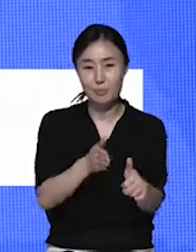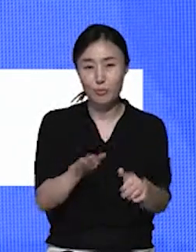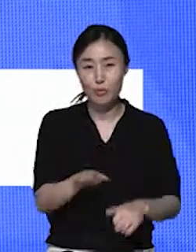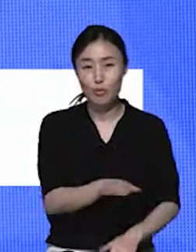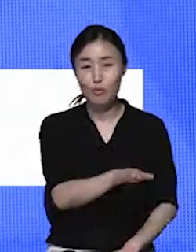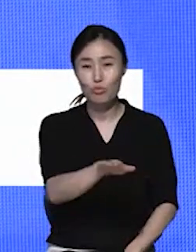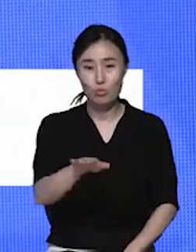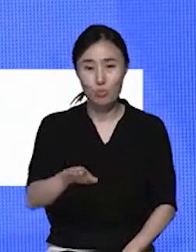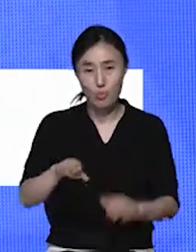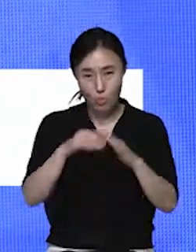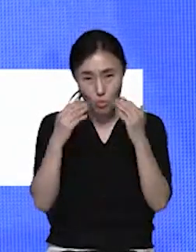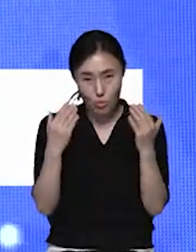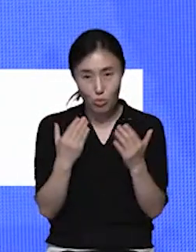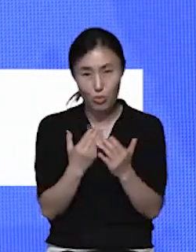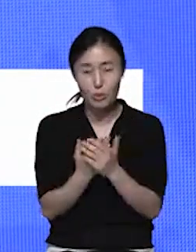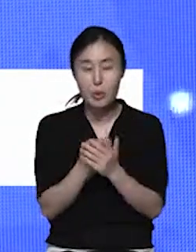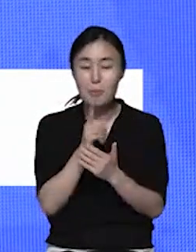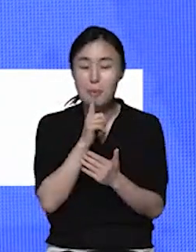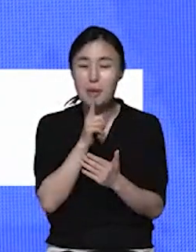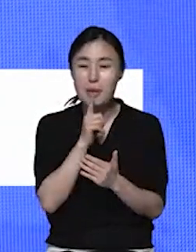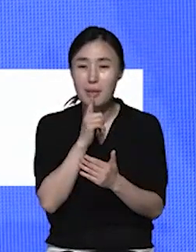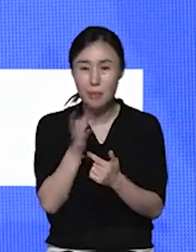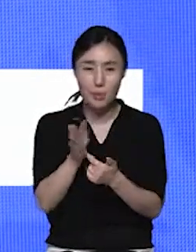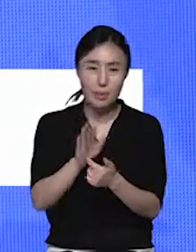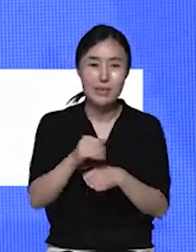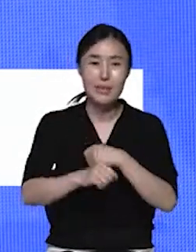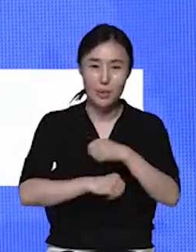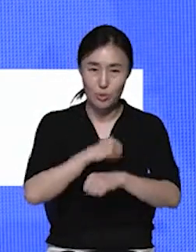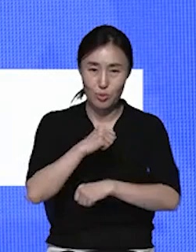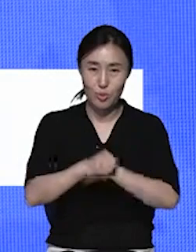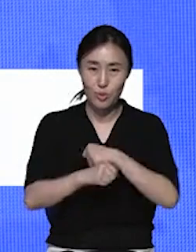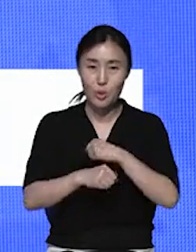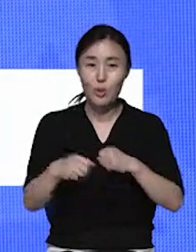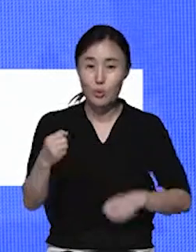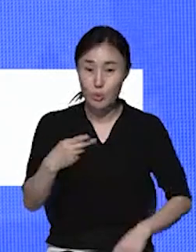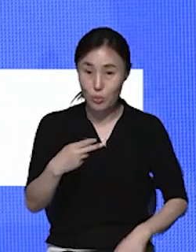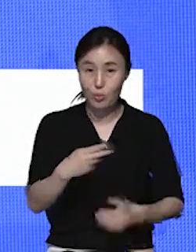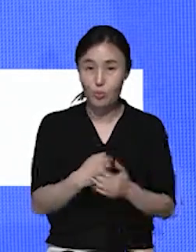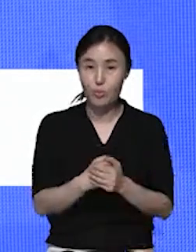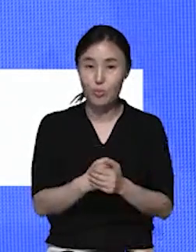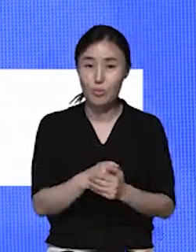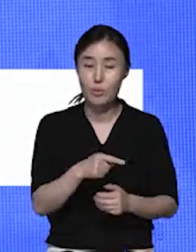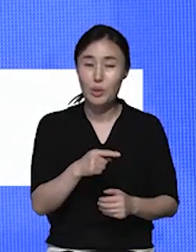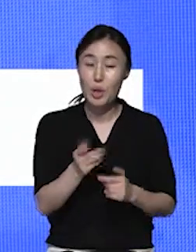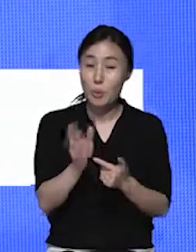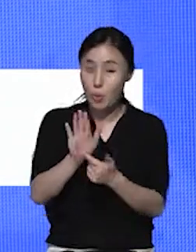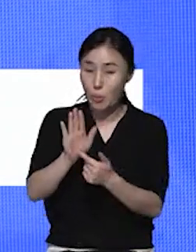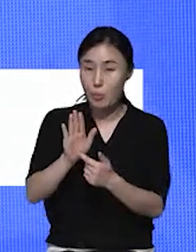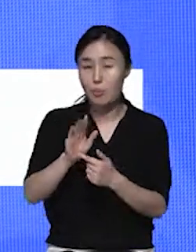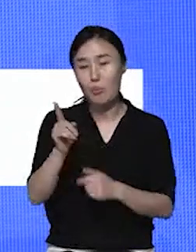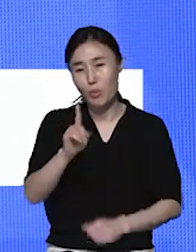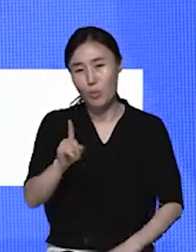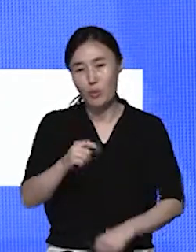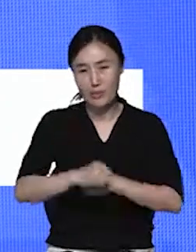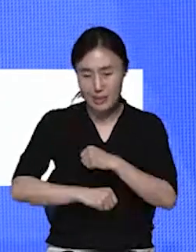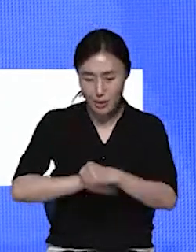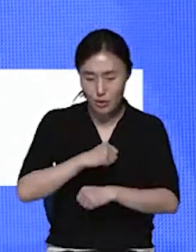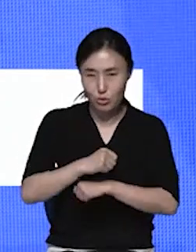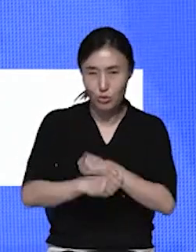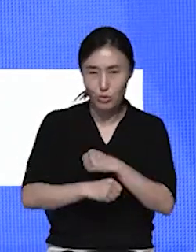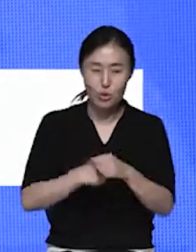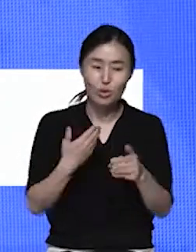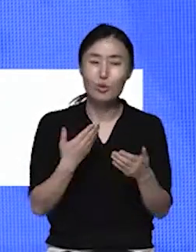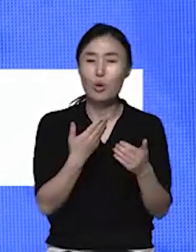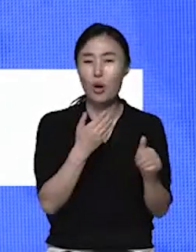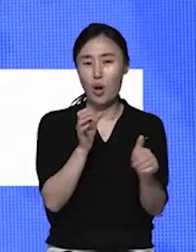means we have to give opportunity to everyone. The freedom of speech, the freedom of expression,